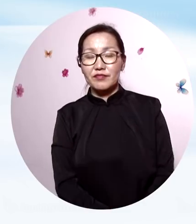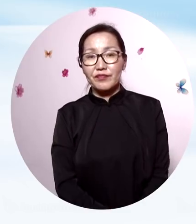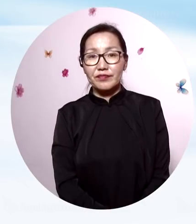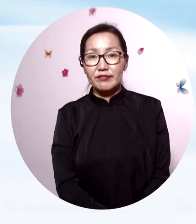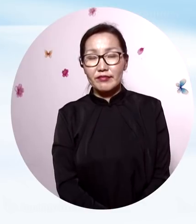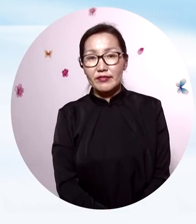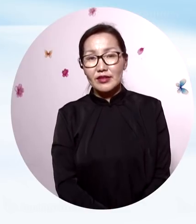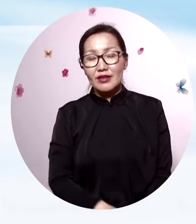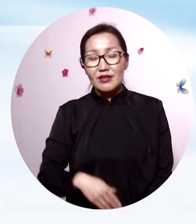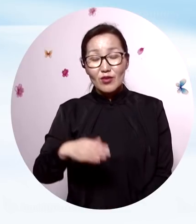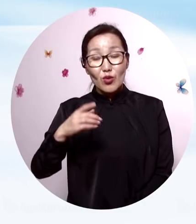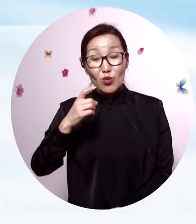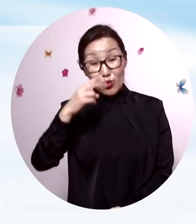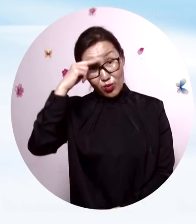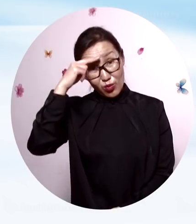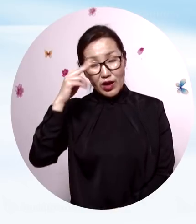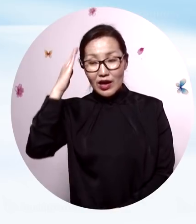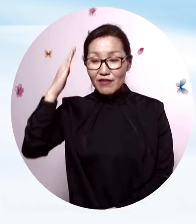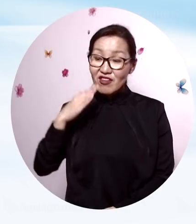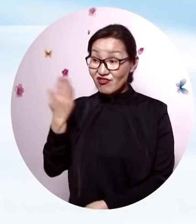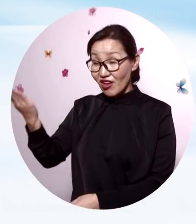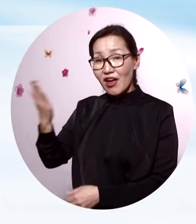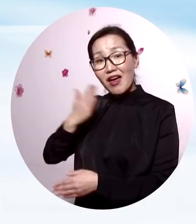Хүү нэцэг ихэ хайрладаг байсан уу?